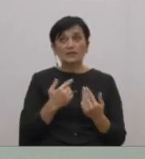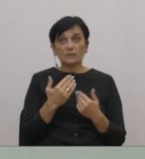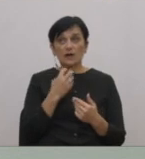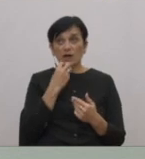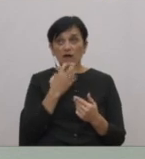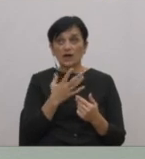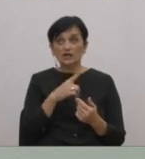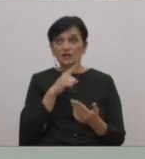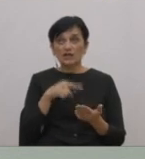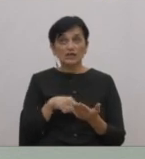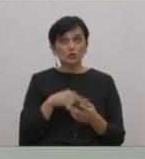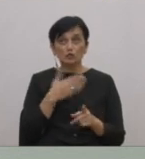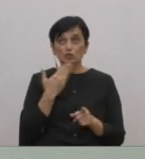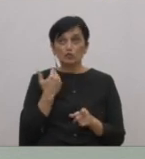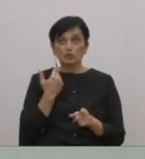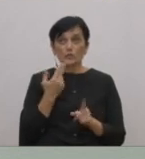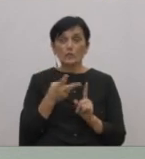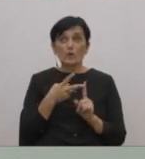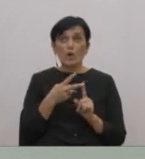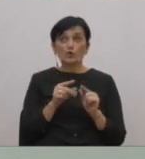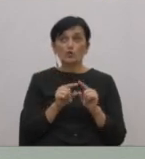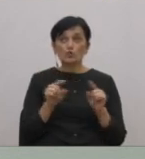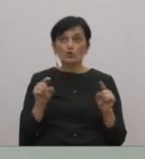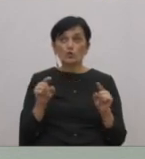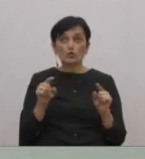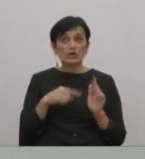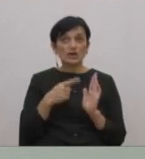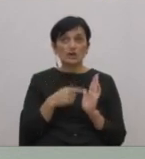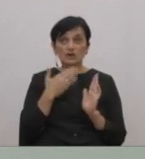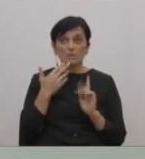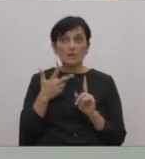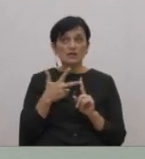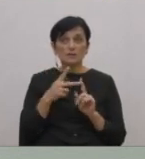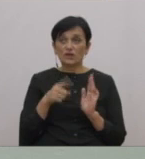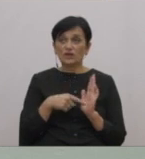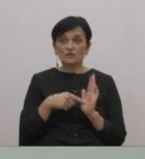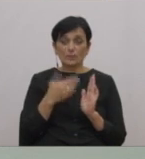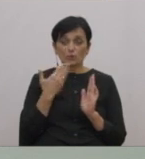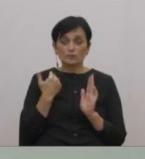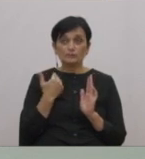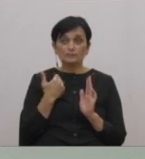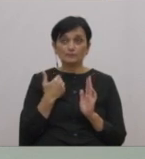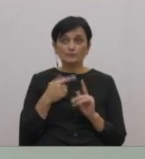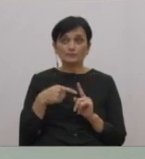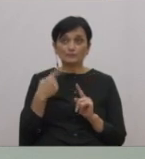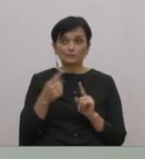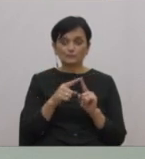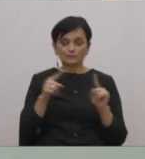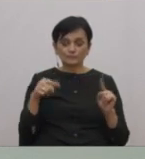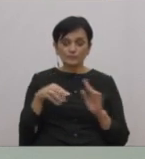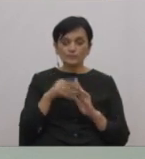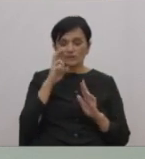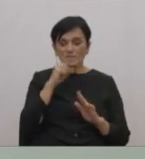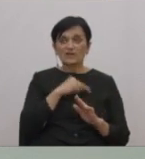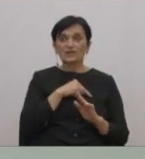Kargit, Namasi Kithuebi, Araris. Mă vor emuxe, kithobi, araris, mesa emuxe, araris, kithobi. Șemdegi, am pachetši, sađe,